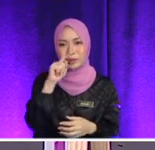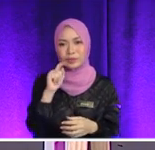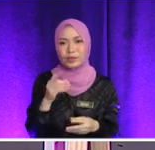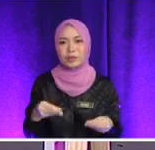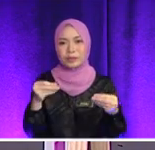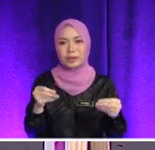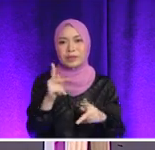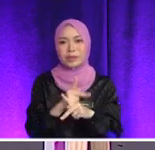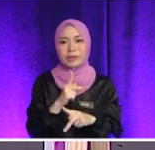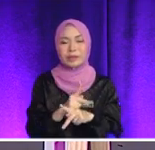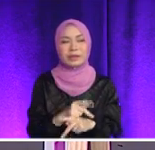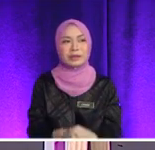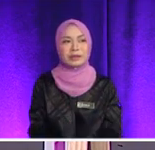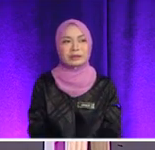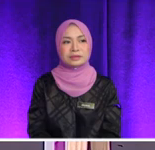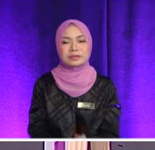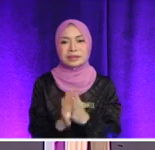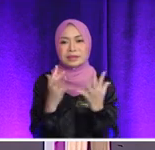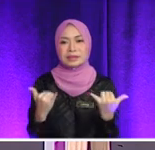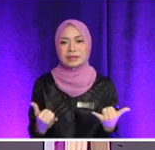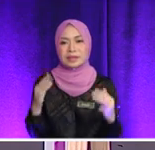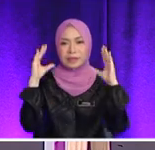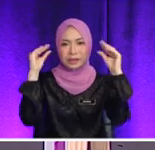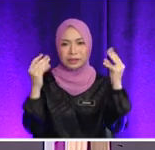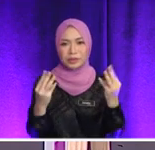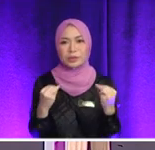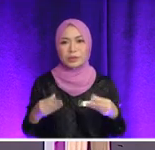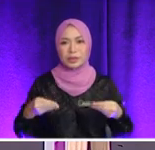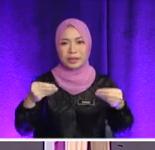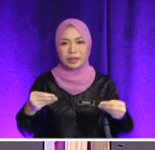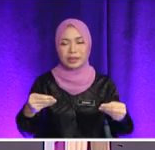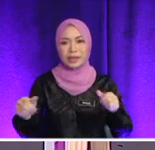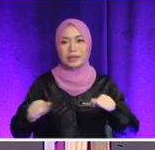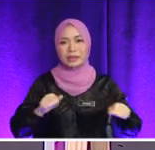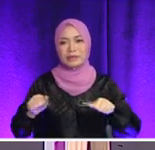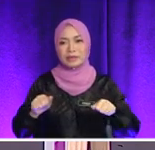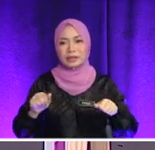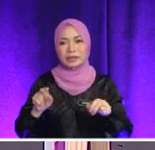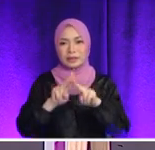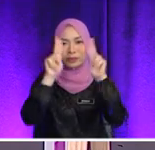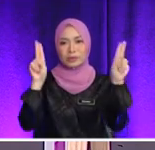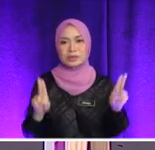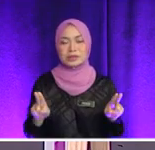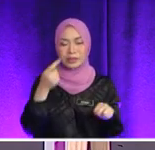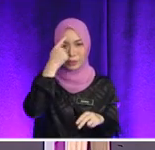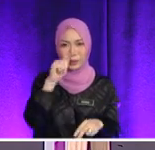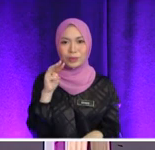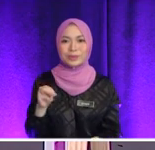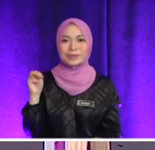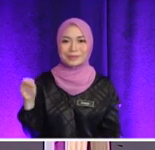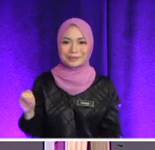ada satu activity aja gue sebutkan tadi yaitu activity pengayaan untuk aliran